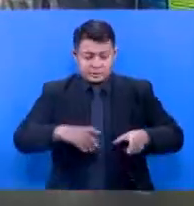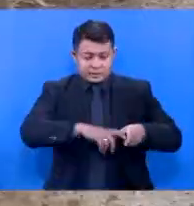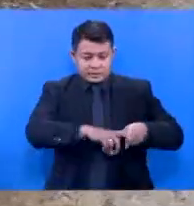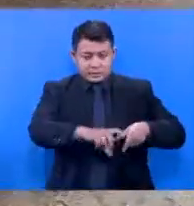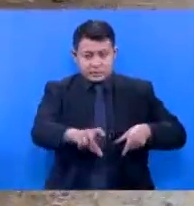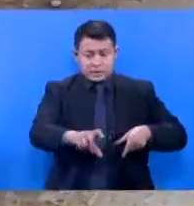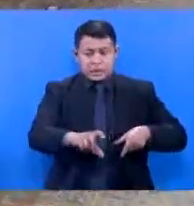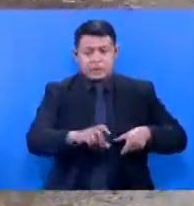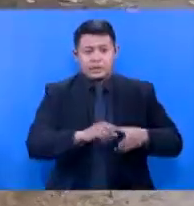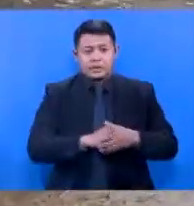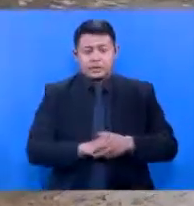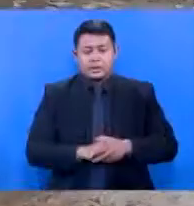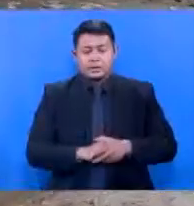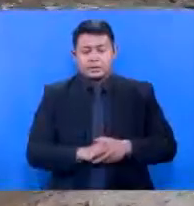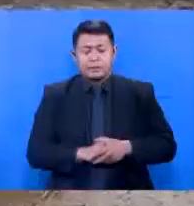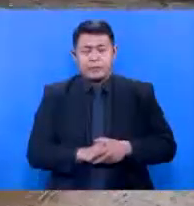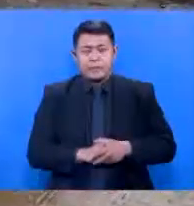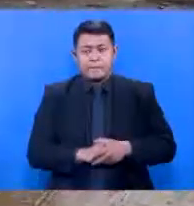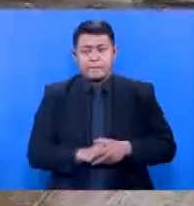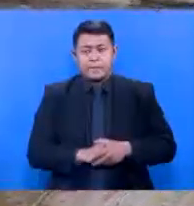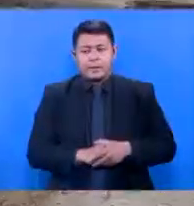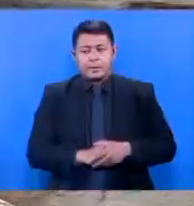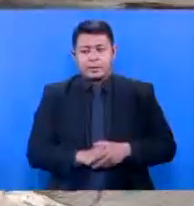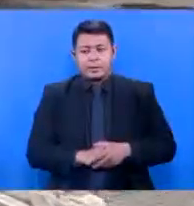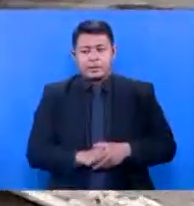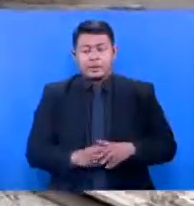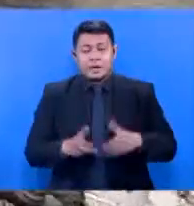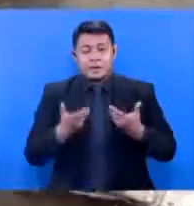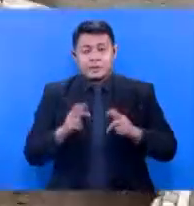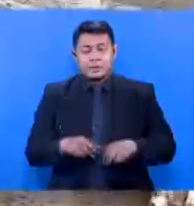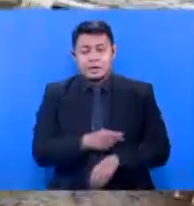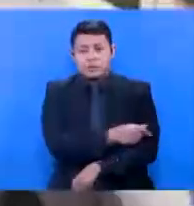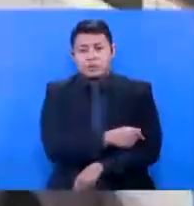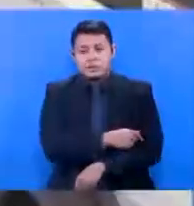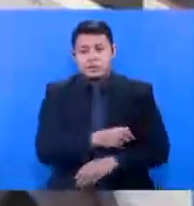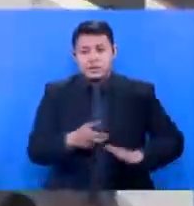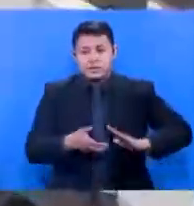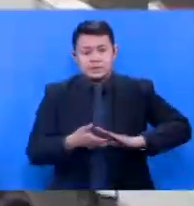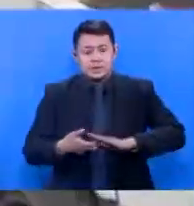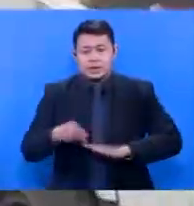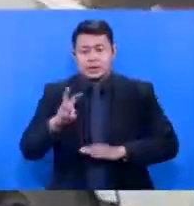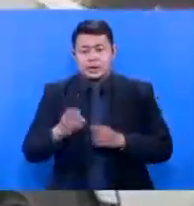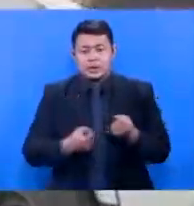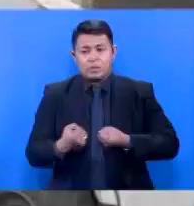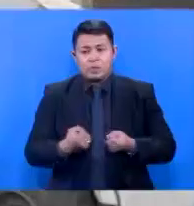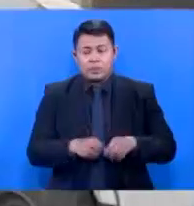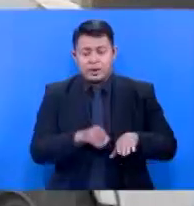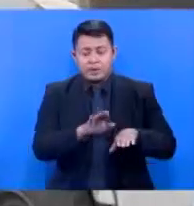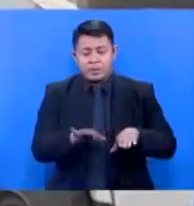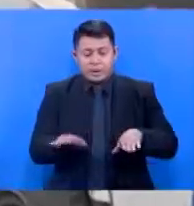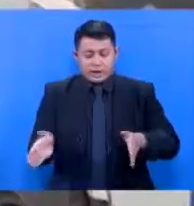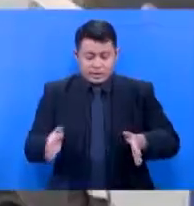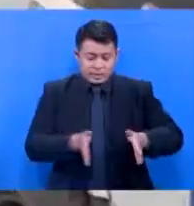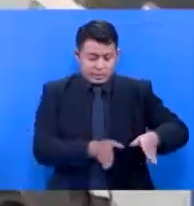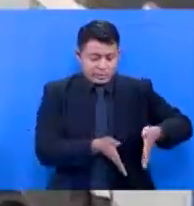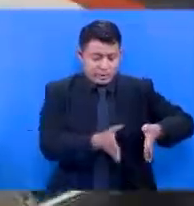rambunya. Selain mengangkut belasan motor, pada razia kali ini petugas juga menderek dua mobil yang kedapatan parkir di bahu